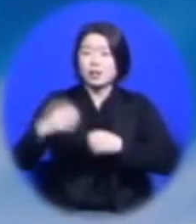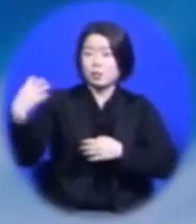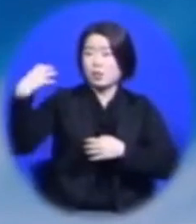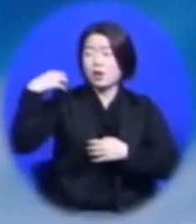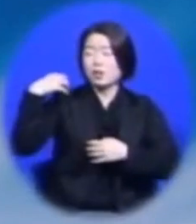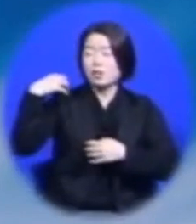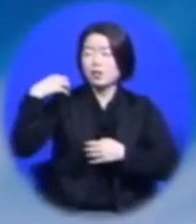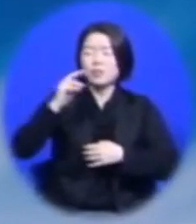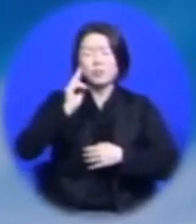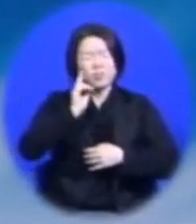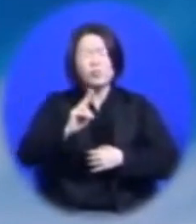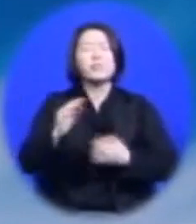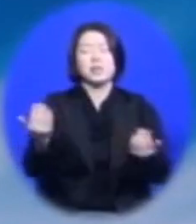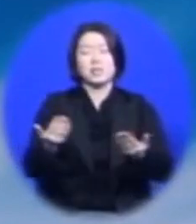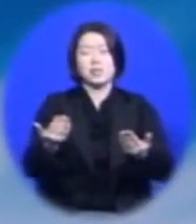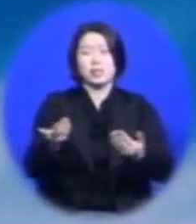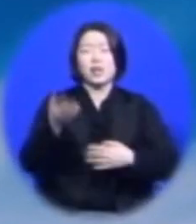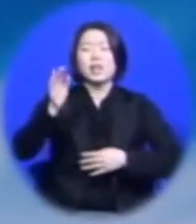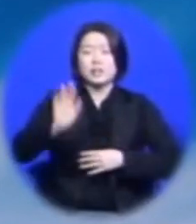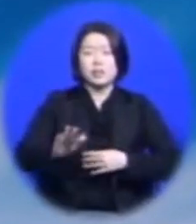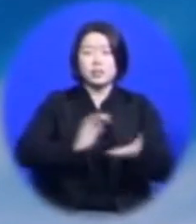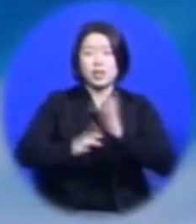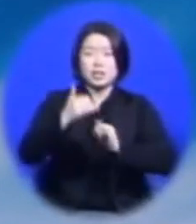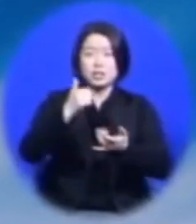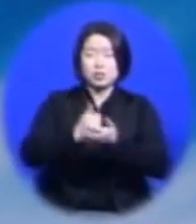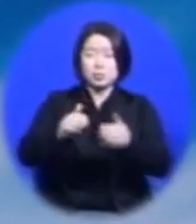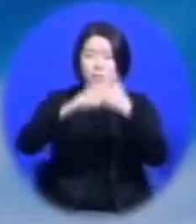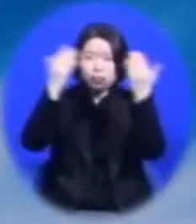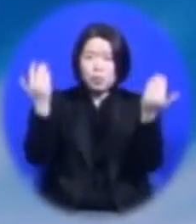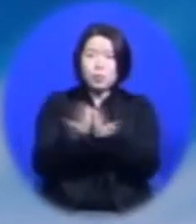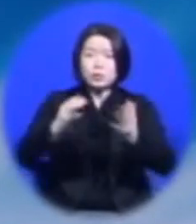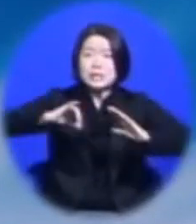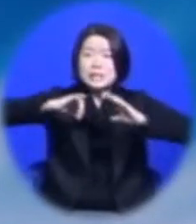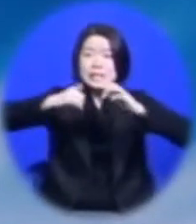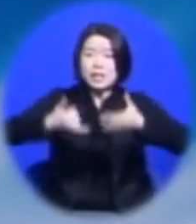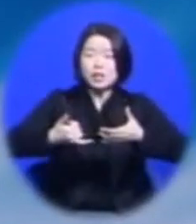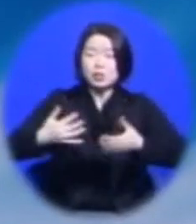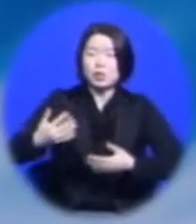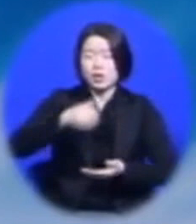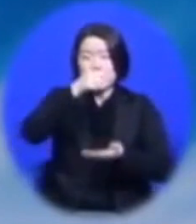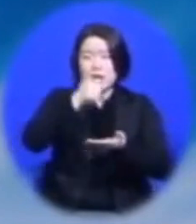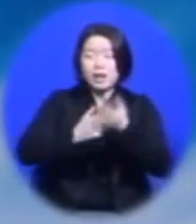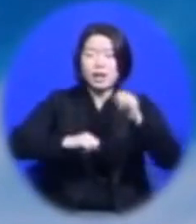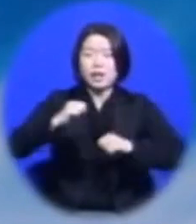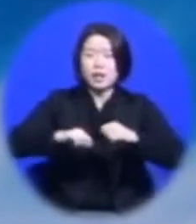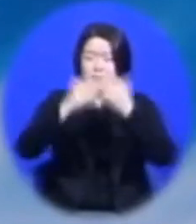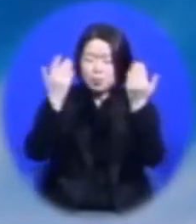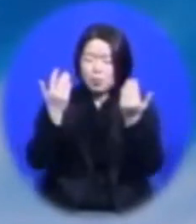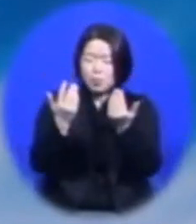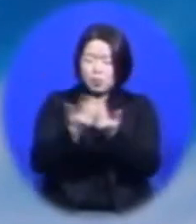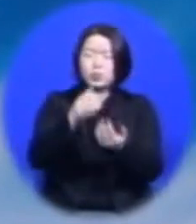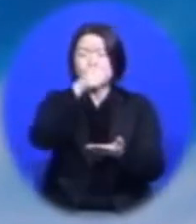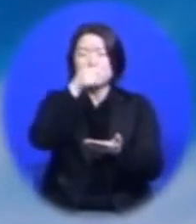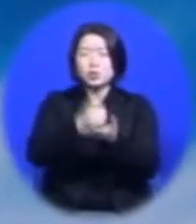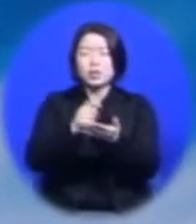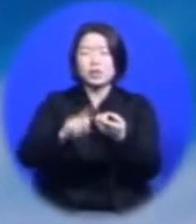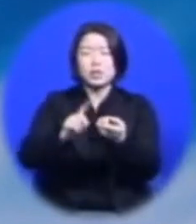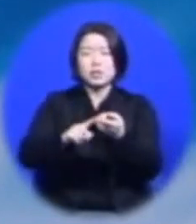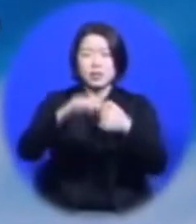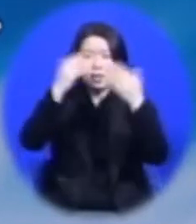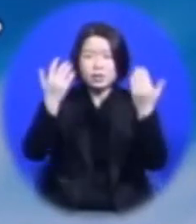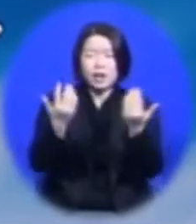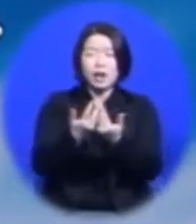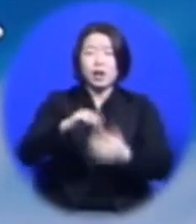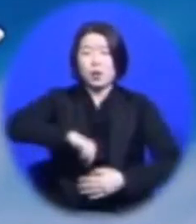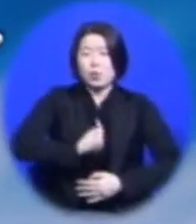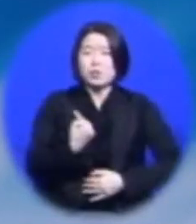일인데, 예수님은 온 인류가 지은 모든 흉악하고 더러운 그 모든 죄를 당신이 다 지은